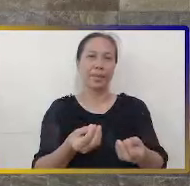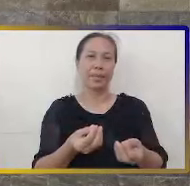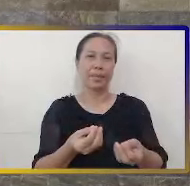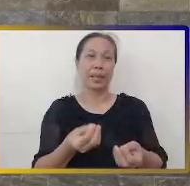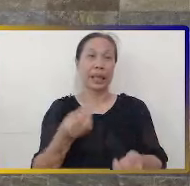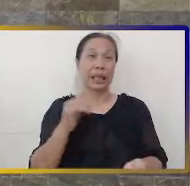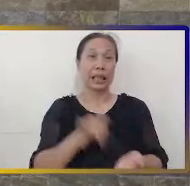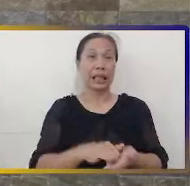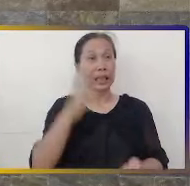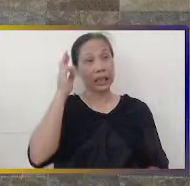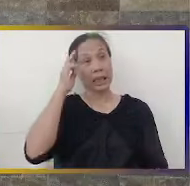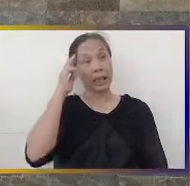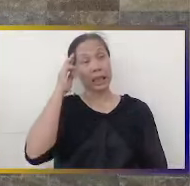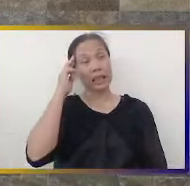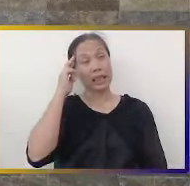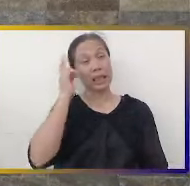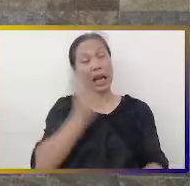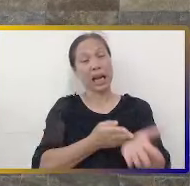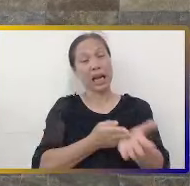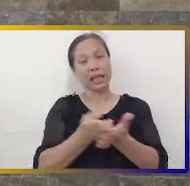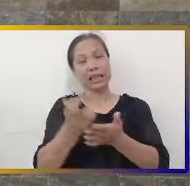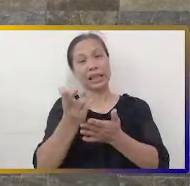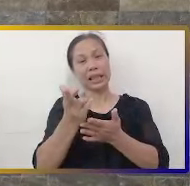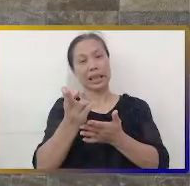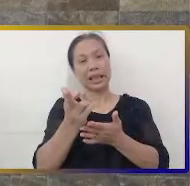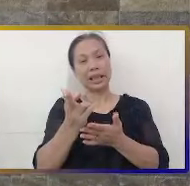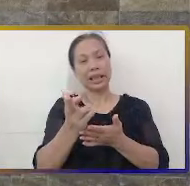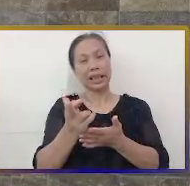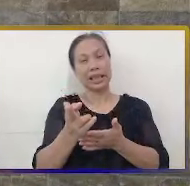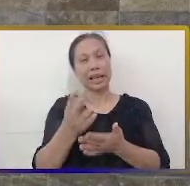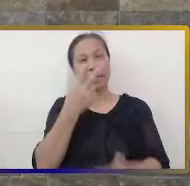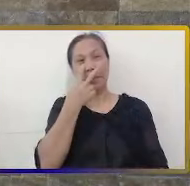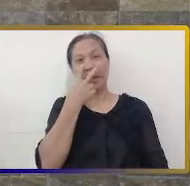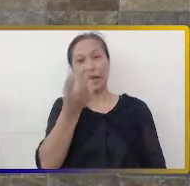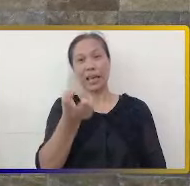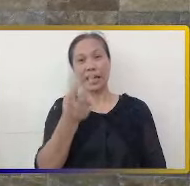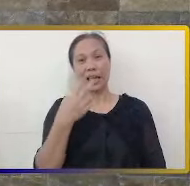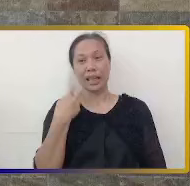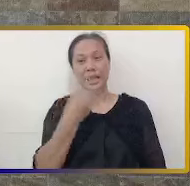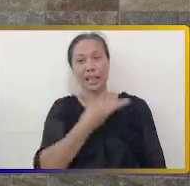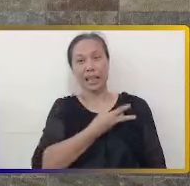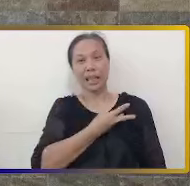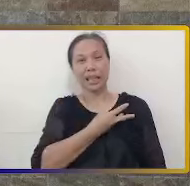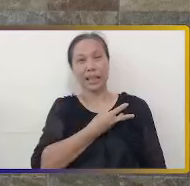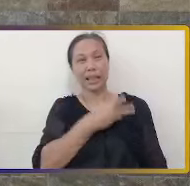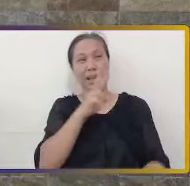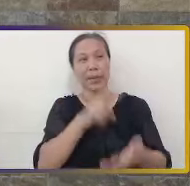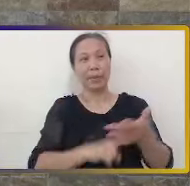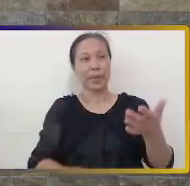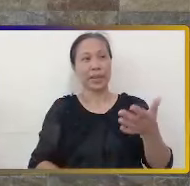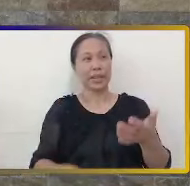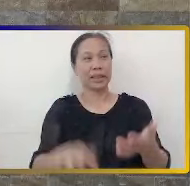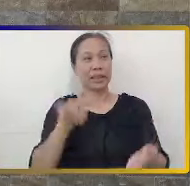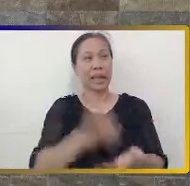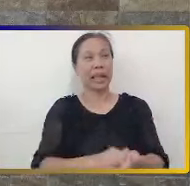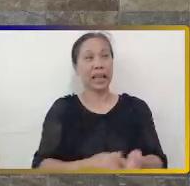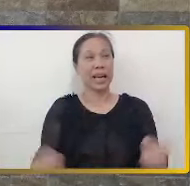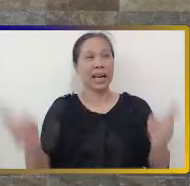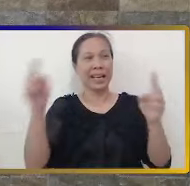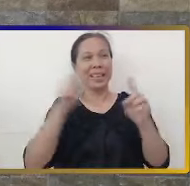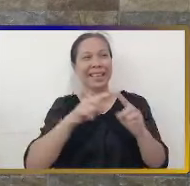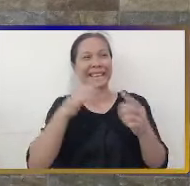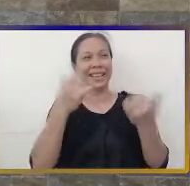reason and honestly kaptid makikita niyo po na ang talatang ito a hanggang ngayon is